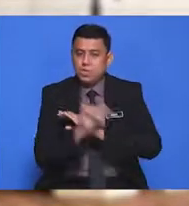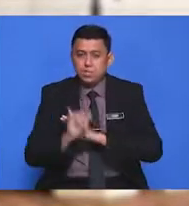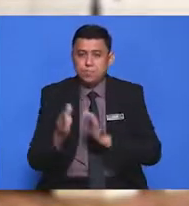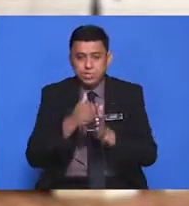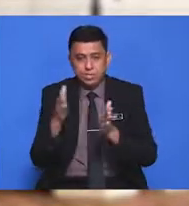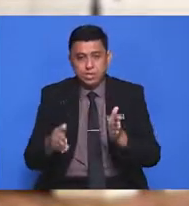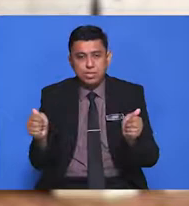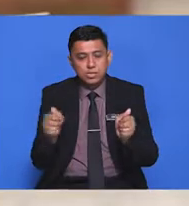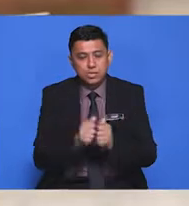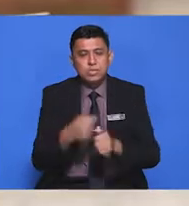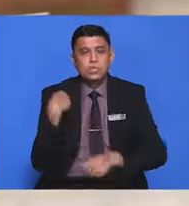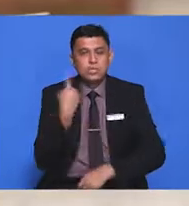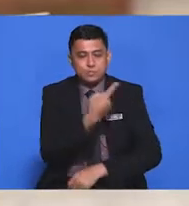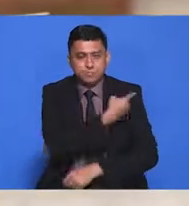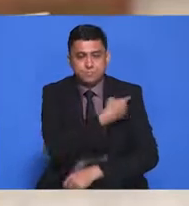dengan kita.